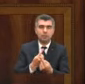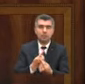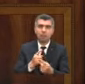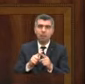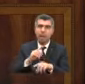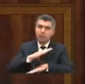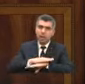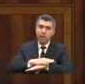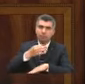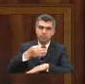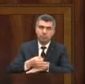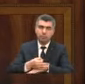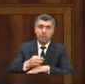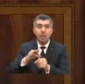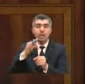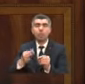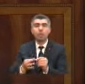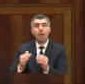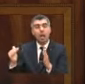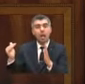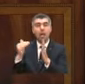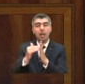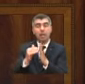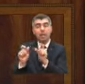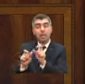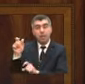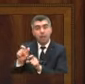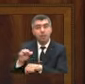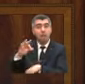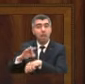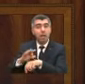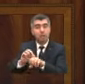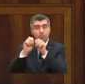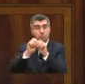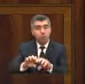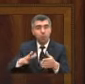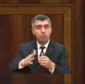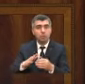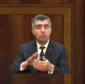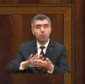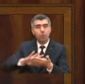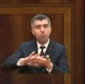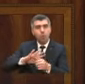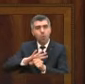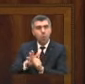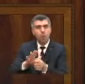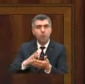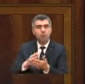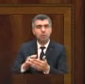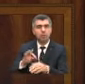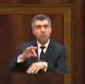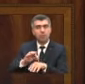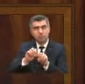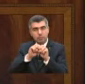الفعل، ولكن مهم هو النتيجة، نحمي المواطنين ديالنا والمواطنات ديالنا والمستشفيات ديالنا والبنية الصحية ديالنا، هذا هو